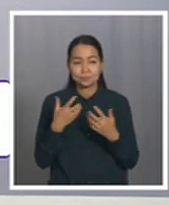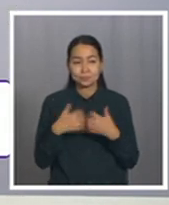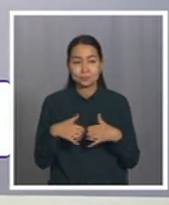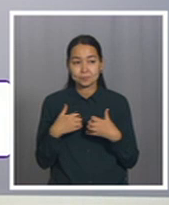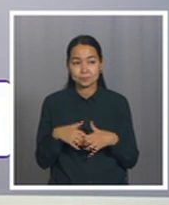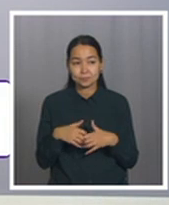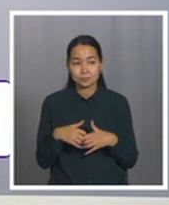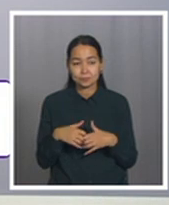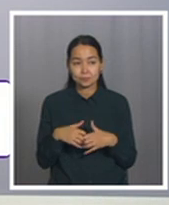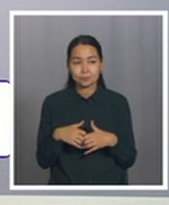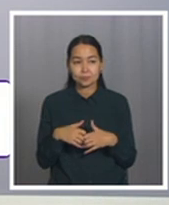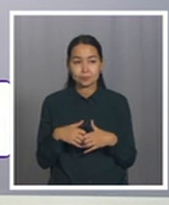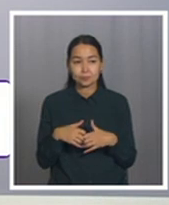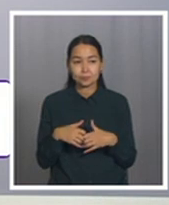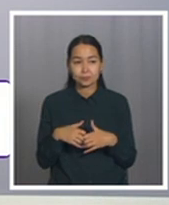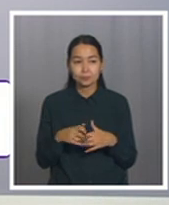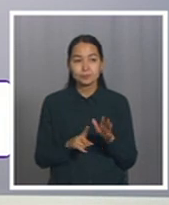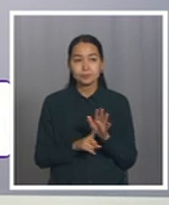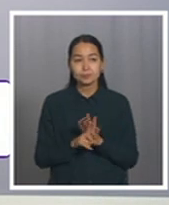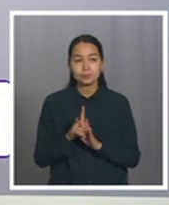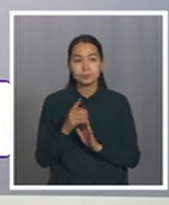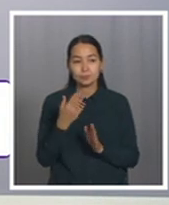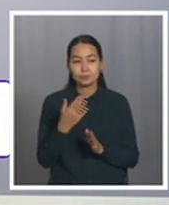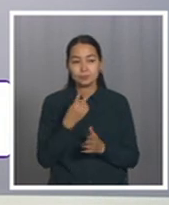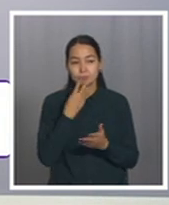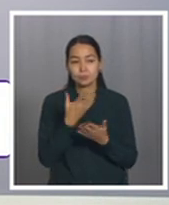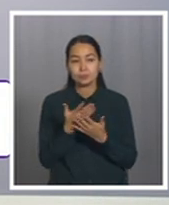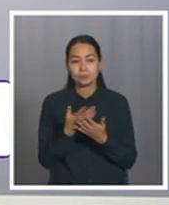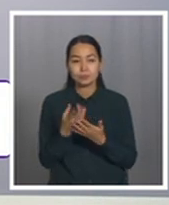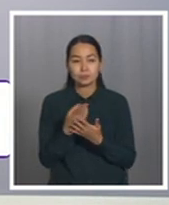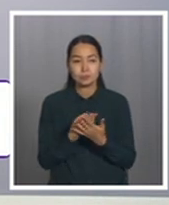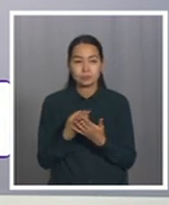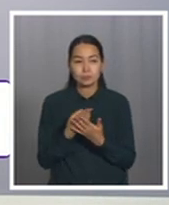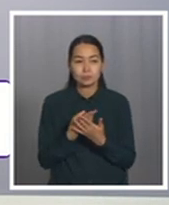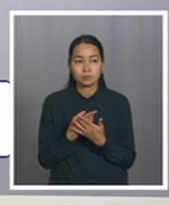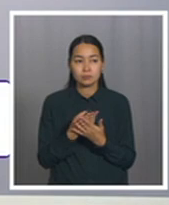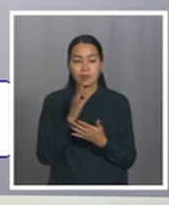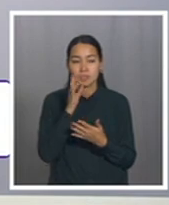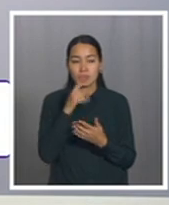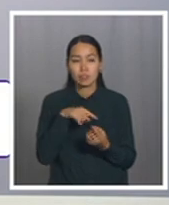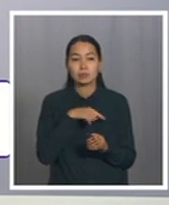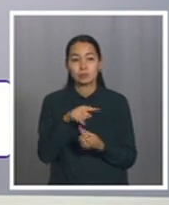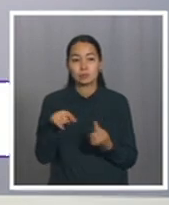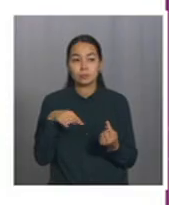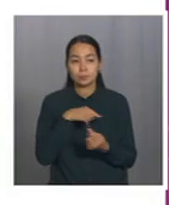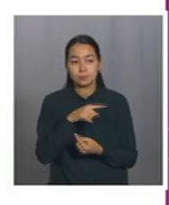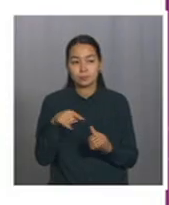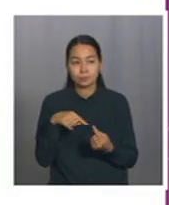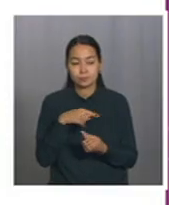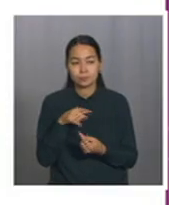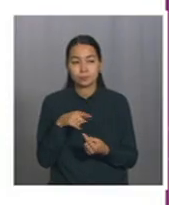eğer ұршықты біз бастапқыда суретте көрсетілгендей сағат тілі бойымен айналдыратын болсақ,